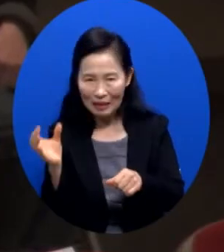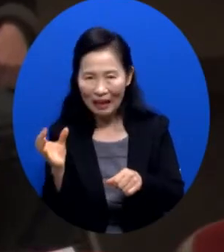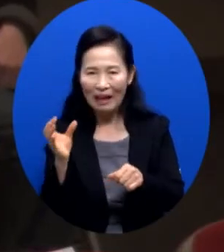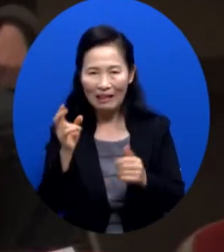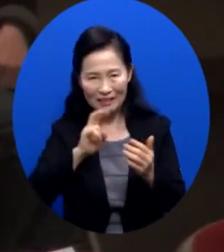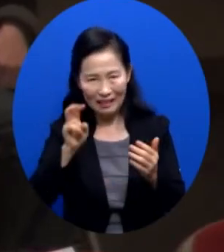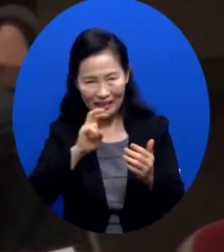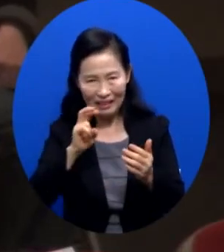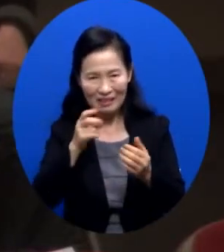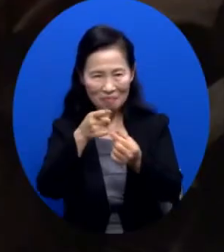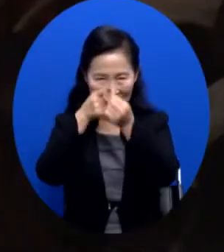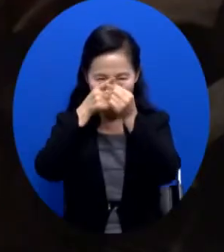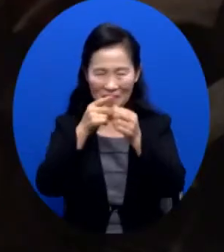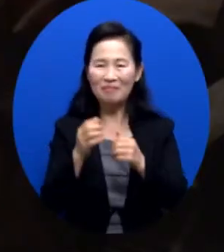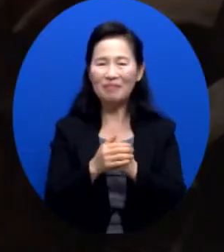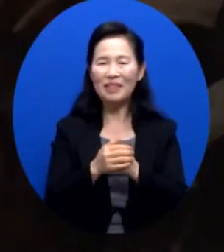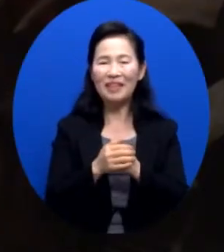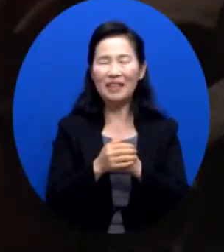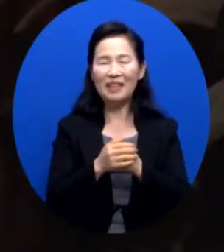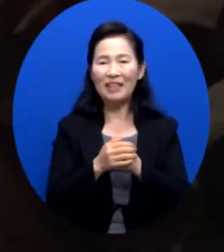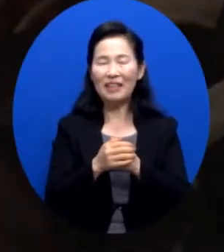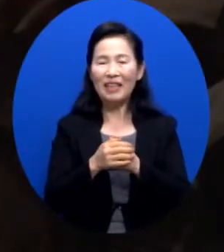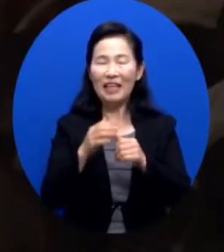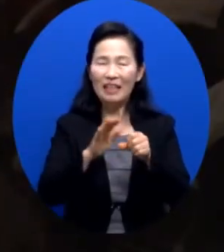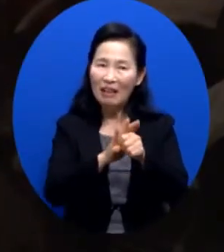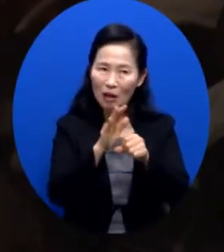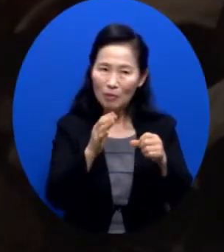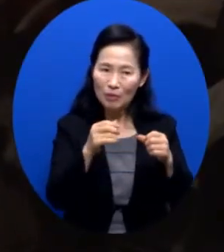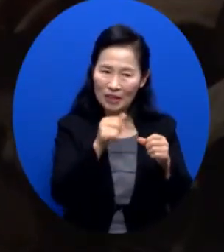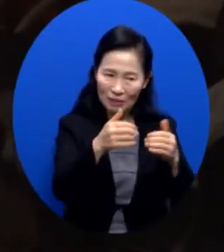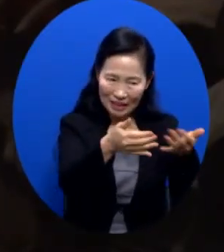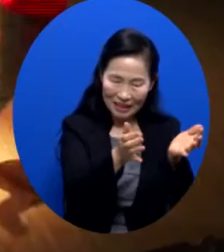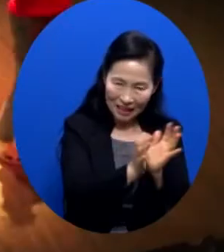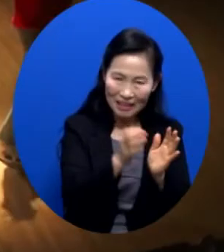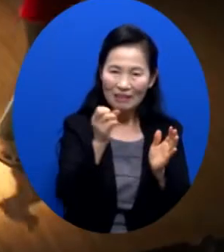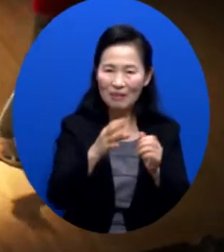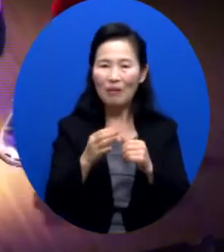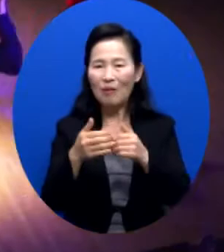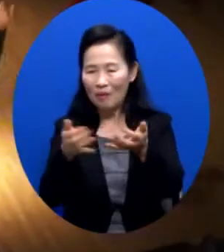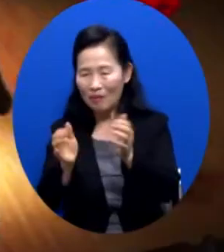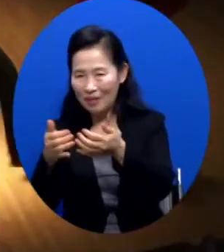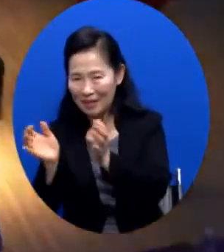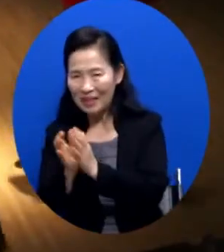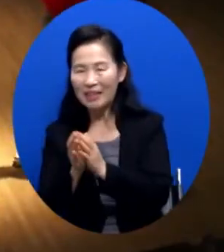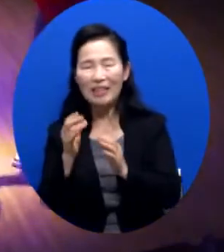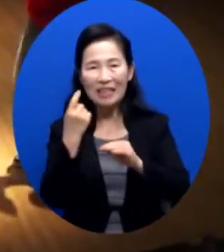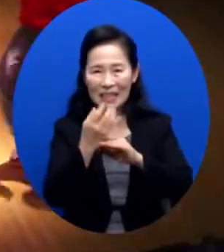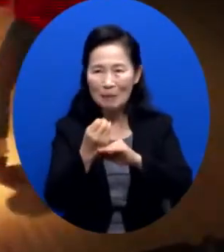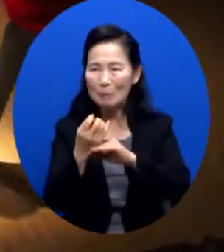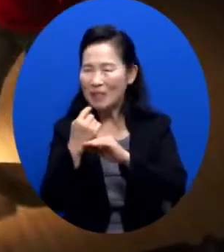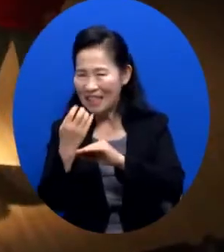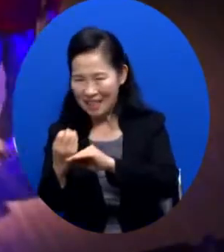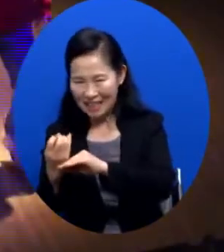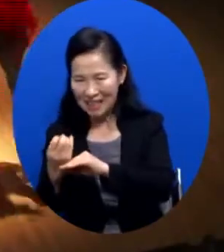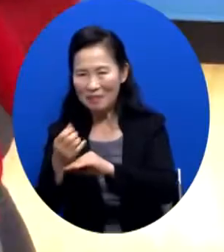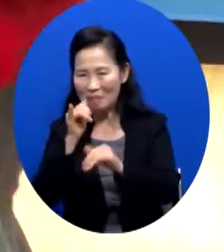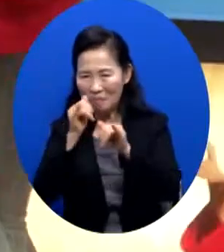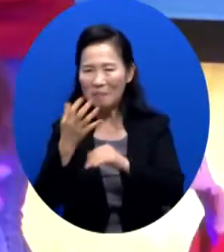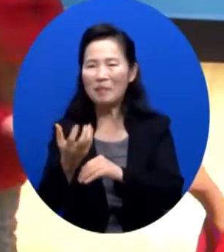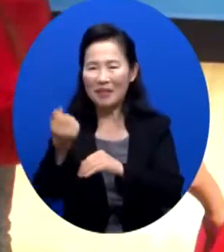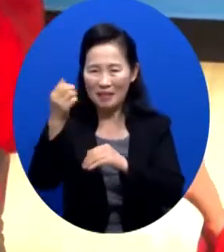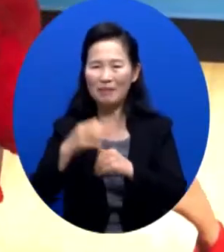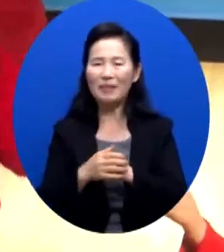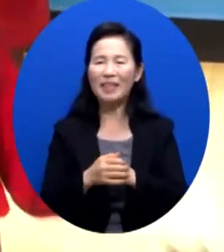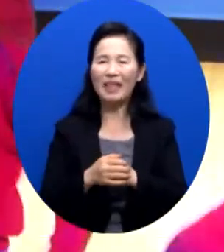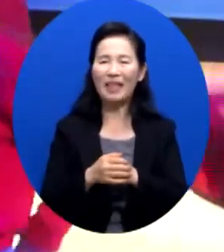안았습니다. 러브 스위치와 4D 퍼앤 프렌즈는 각각 금상과 은상을 수상했습니다. 효자